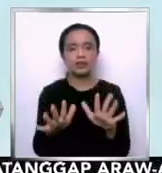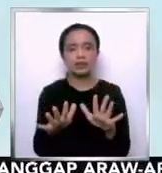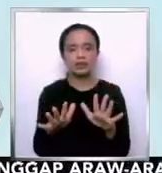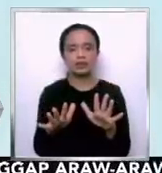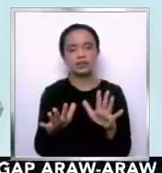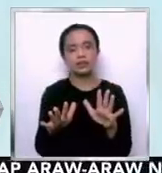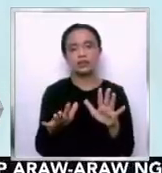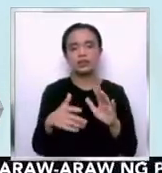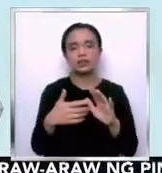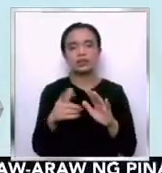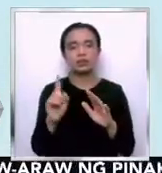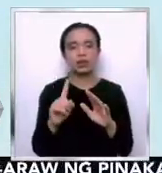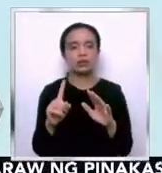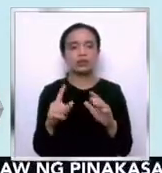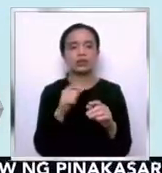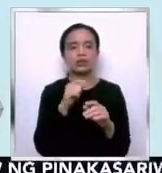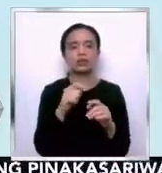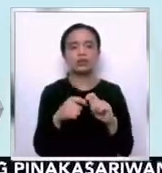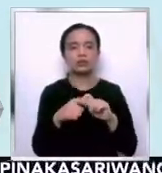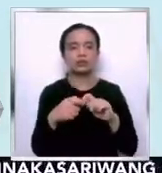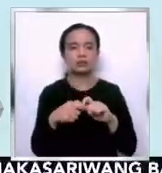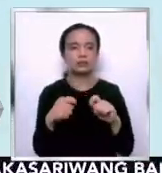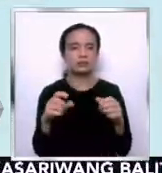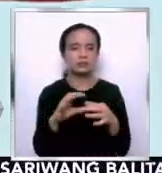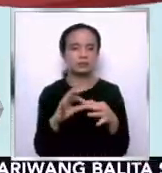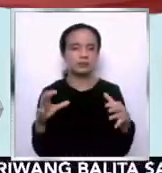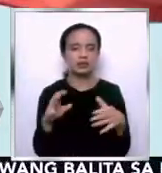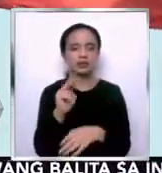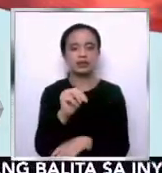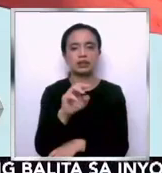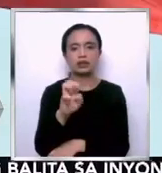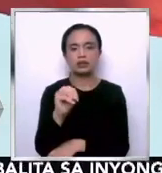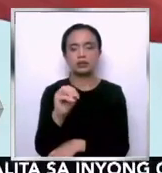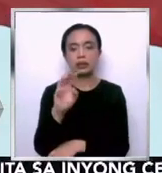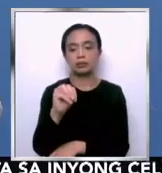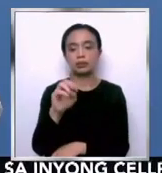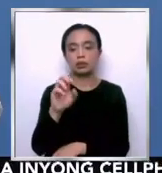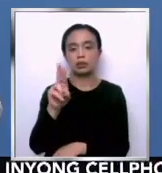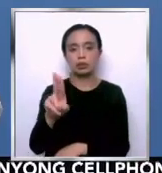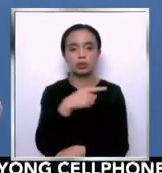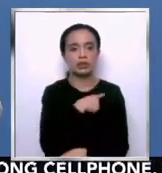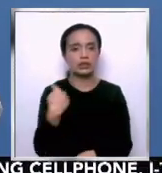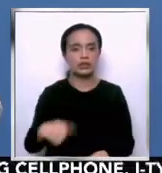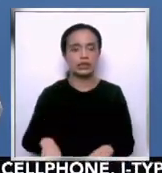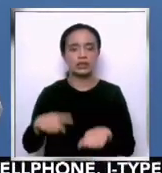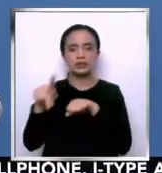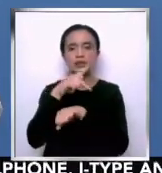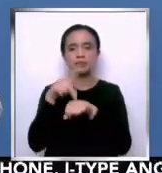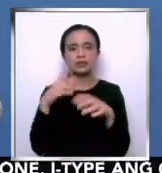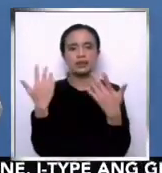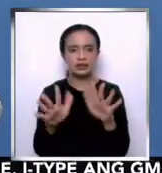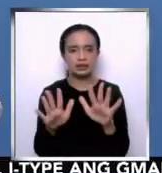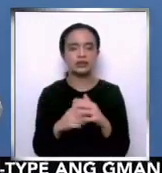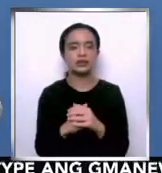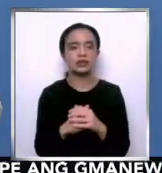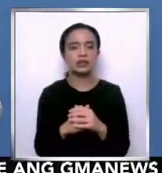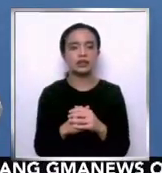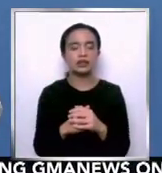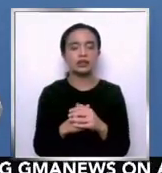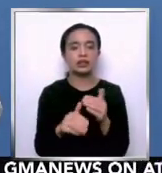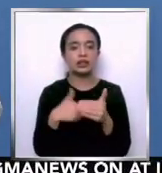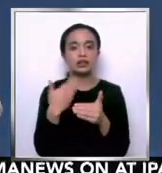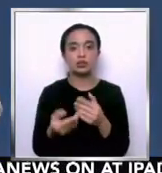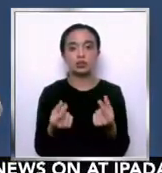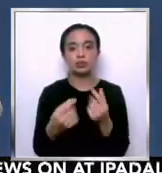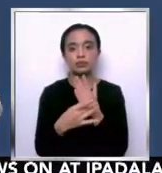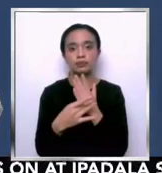ang binubuusa ng framework ng Memorandum of Understanding ng China at Pilipinas sa sabay na pagkasaliksik ng langis sa West